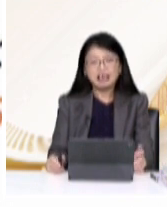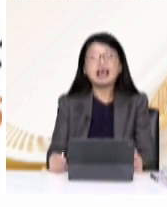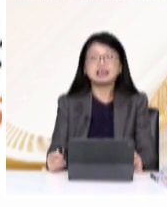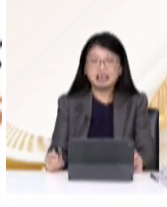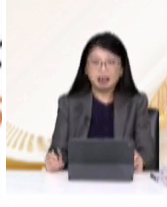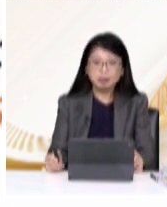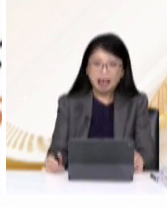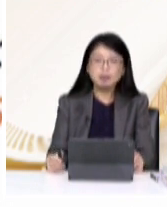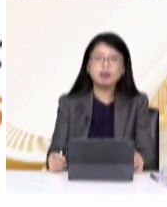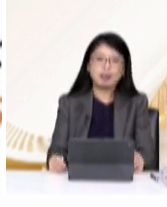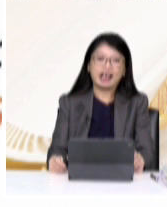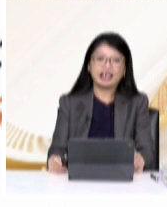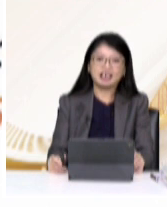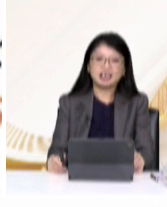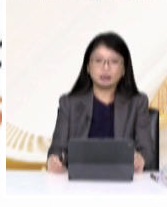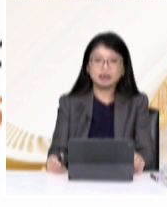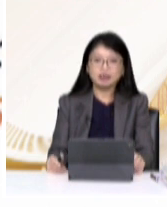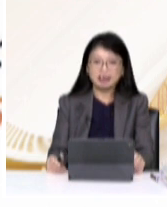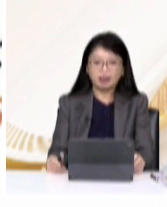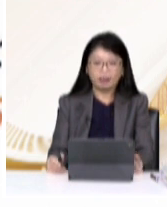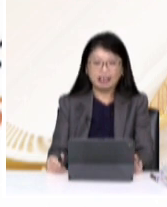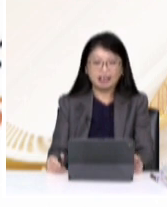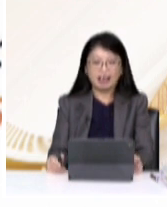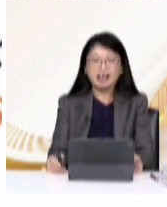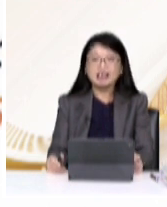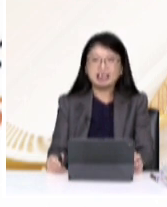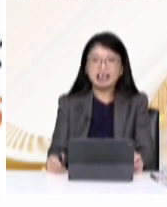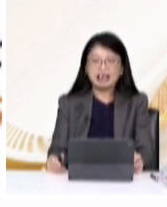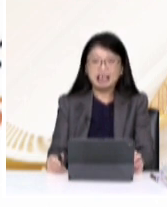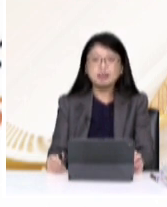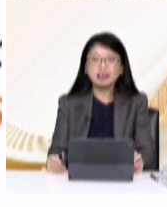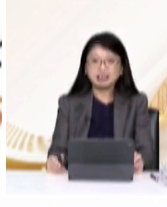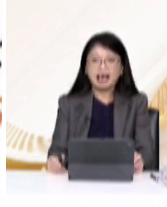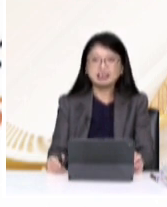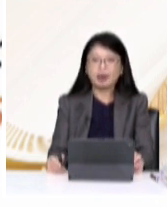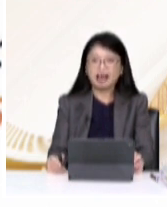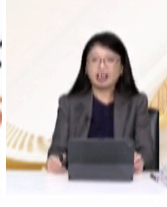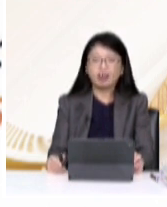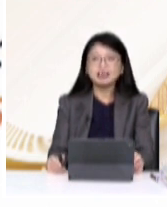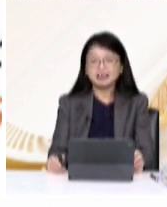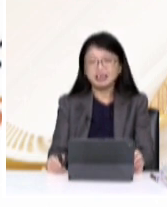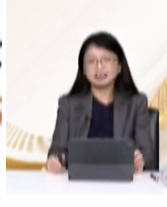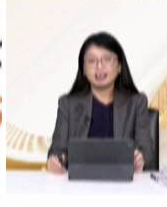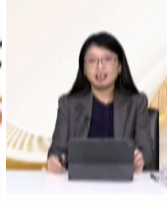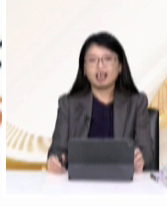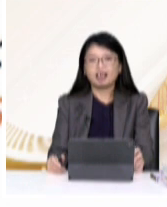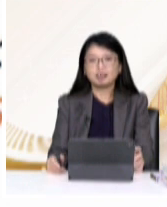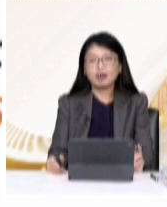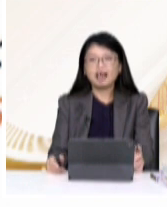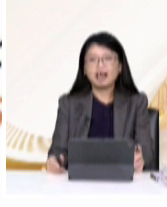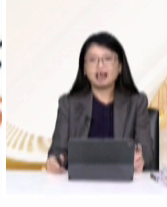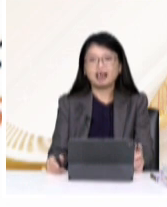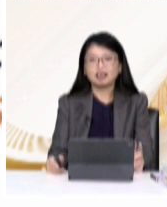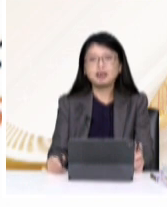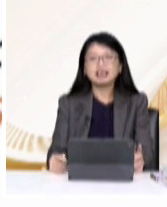ท่านอาจจะได้รับการมอบหมายค่ะจากตัวเจ้าหน้าที่ของรัฐนะคะในการให้ดำเนินการแสวงหาข้อเท็จจริงหรือว่